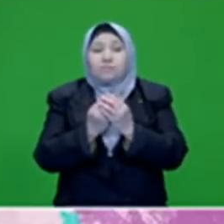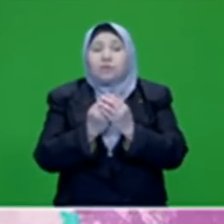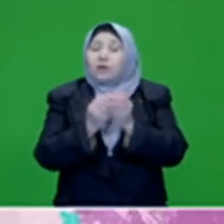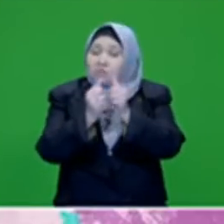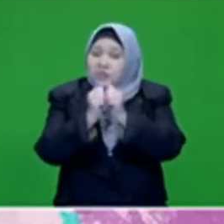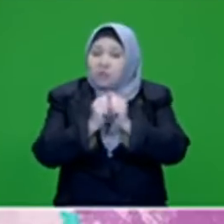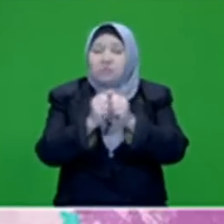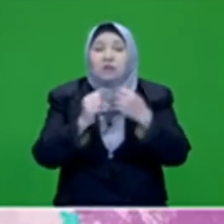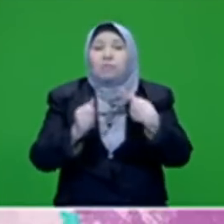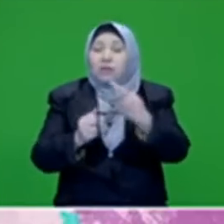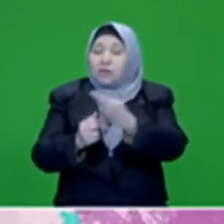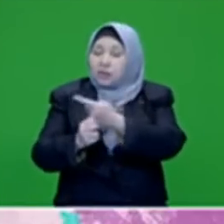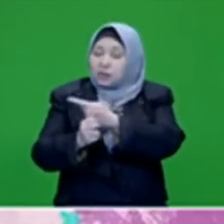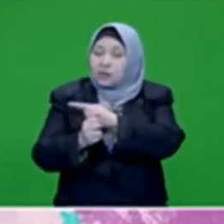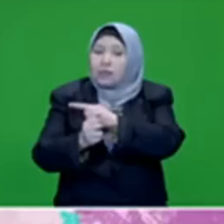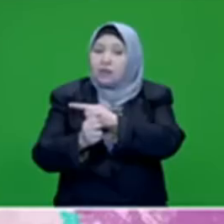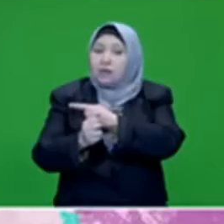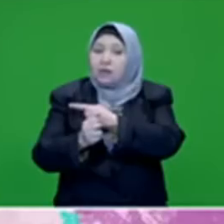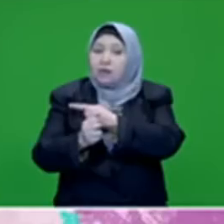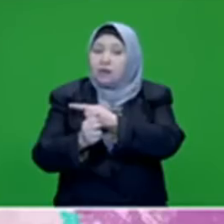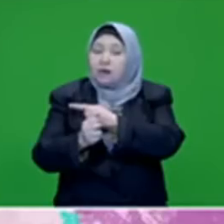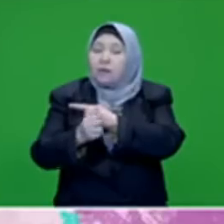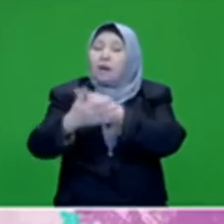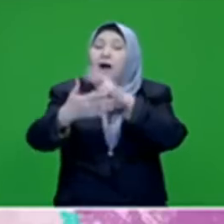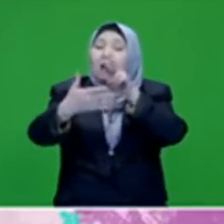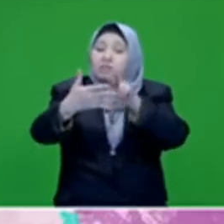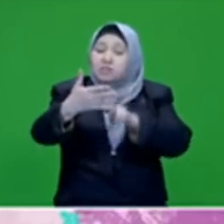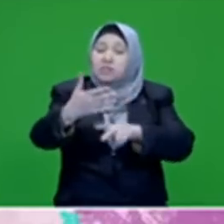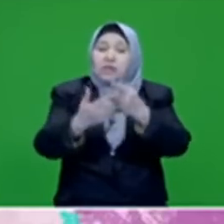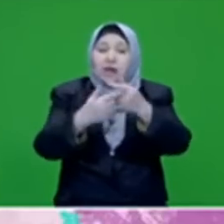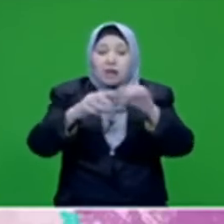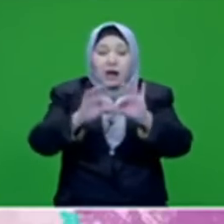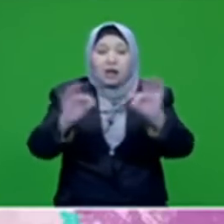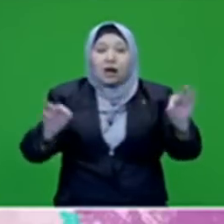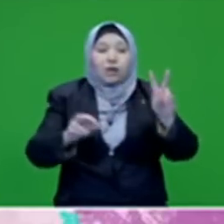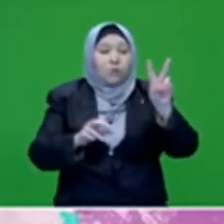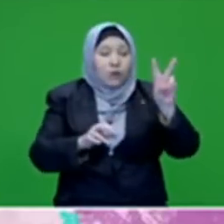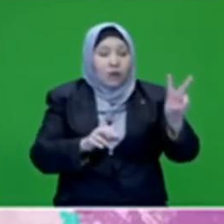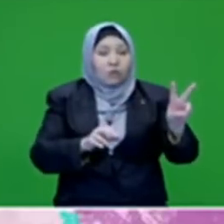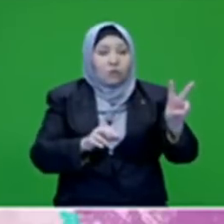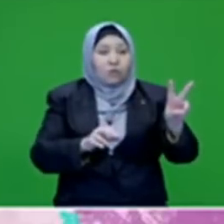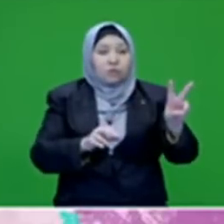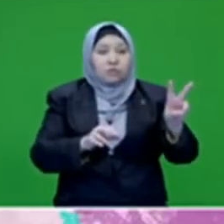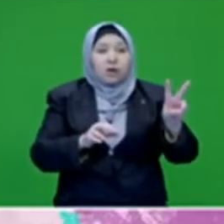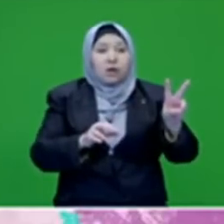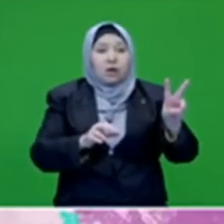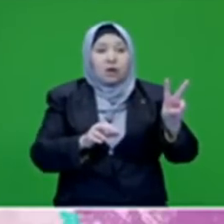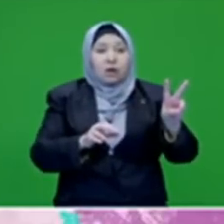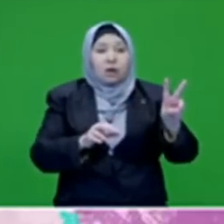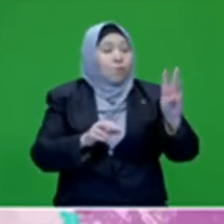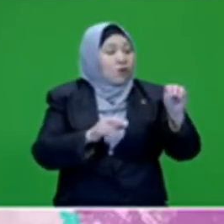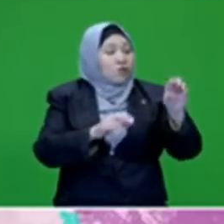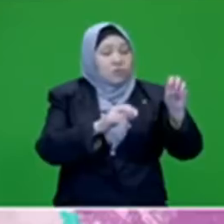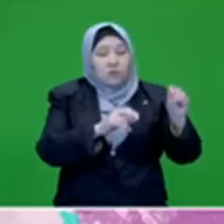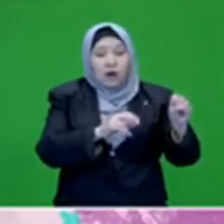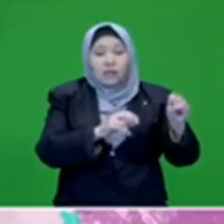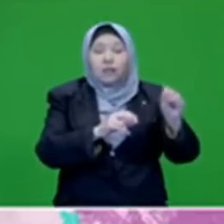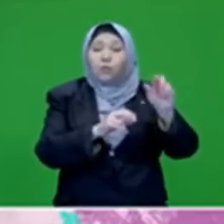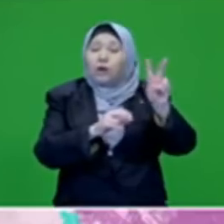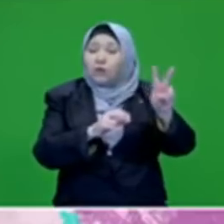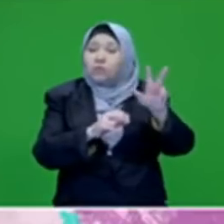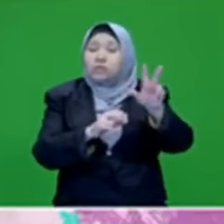Sama-sama kita ingin membaca daripada ayat 200 ataupun 21 halaman